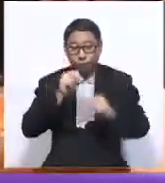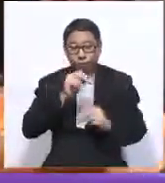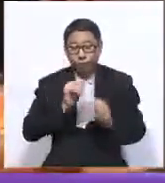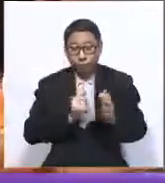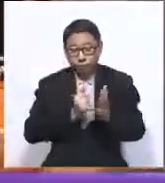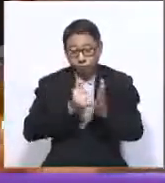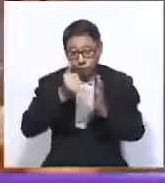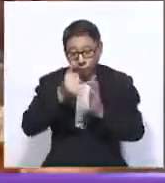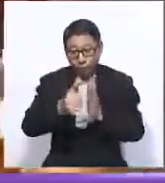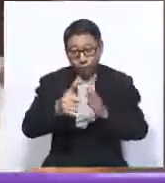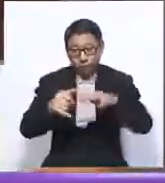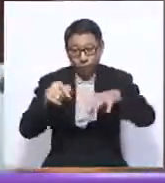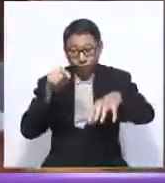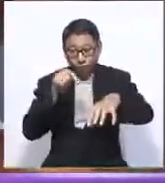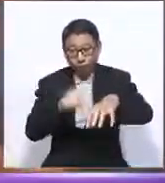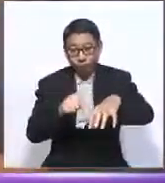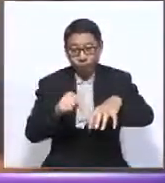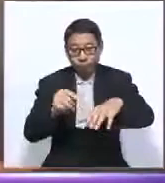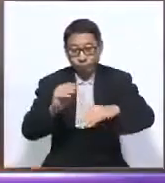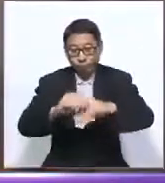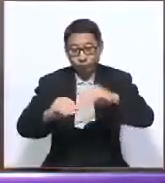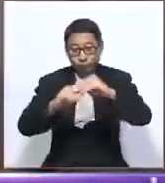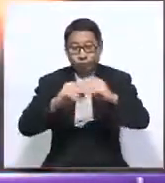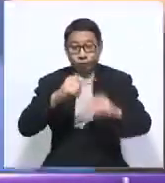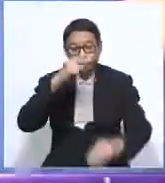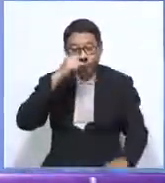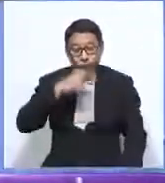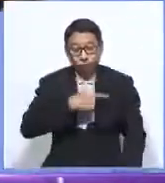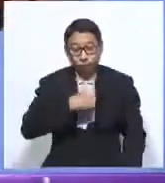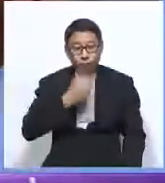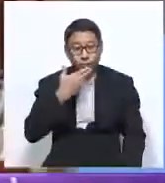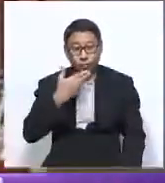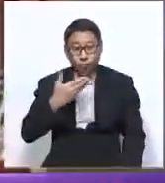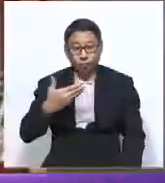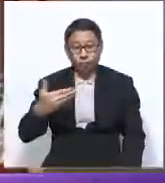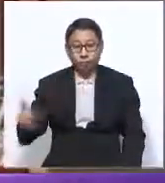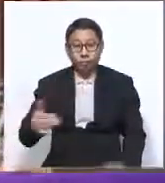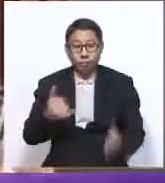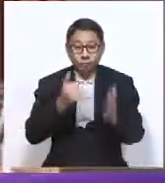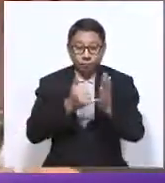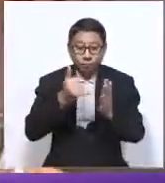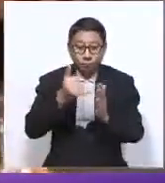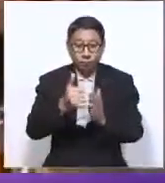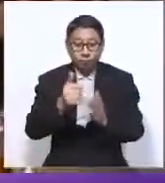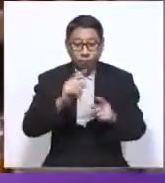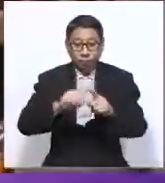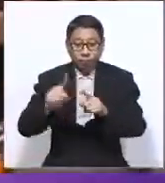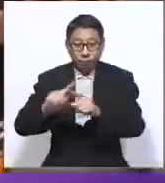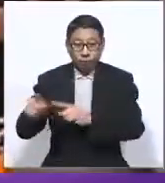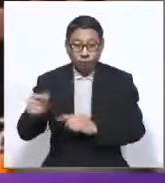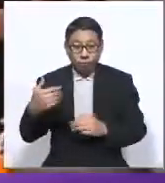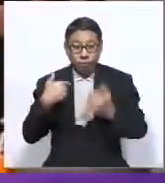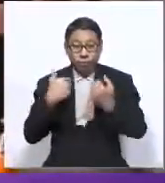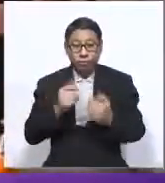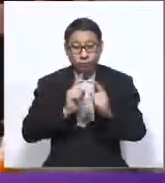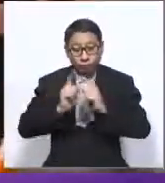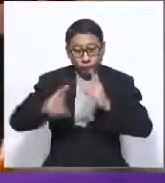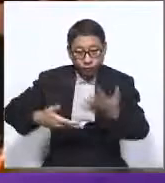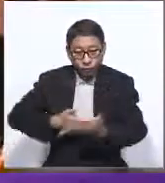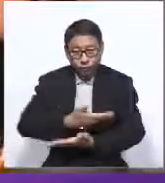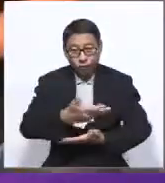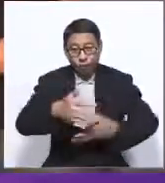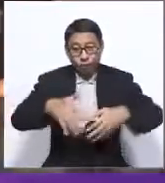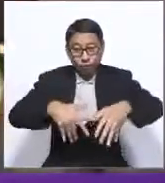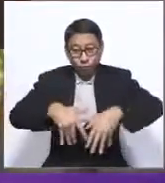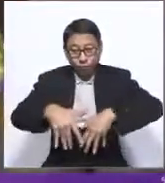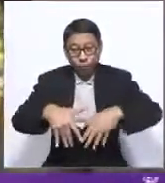ตรียังไปอีกหนึ่งจุดนะคะพูดถึงโครงการไทยนิยมยั่งยืนด้วยบอกว่าการลงพื้นที่แต่ละครั้งหรือว่าการให้เจ้าหน้าที่ลงไปพูดคุยกับ